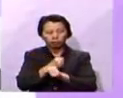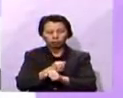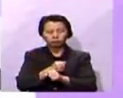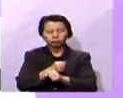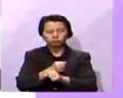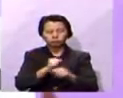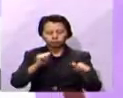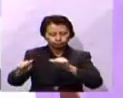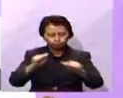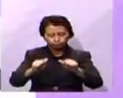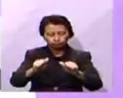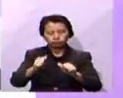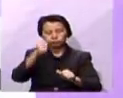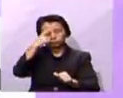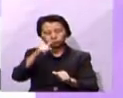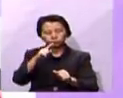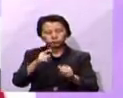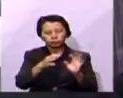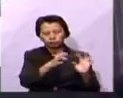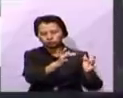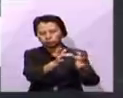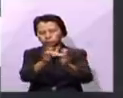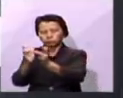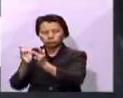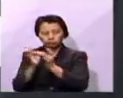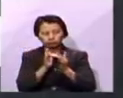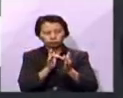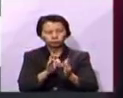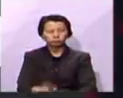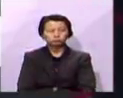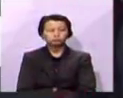proaktif untuk mengkoordinasikan.